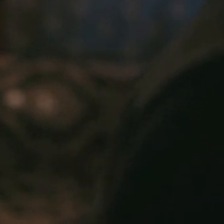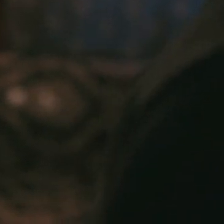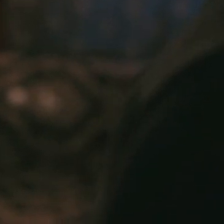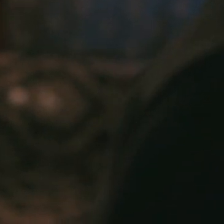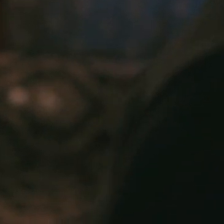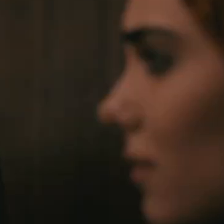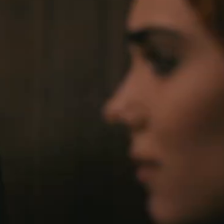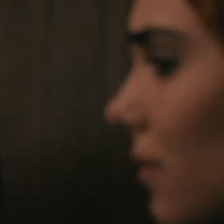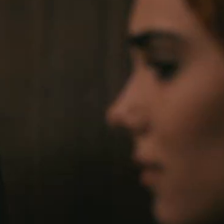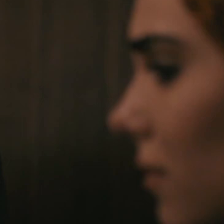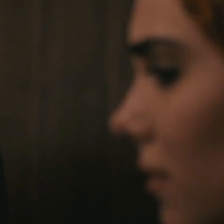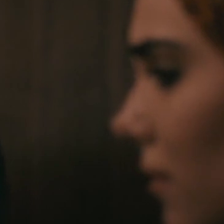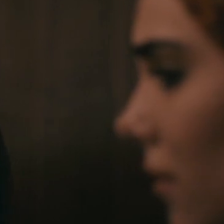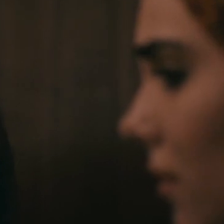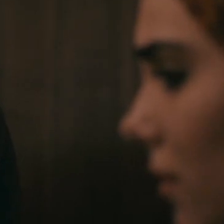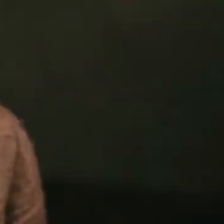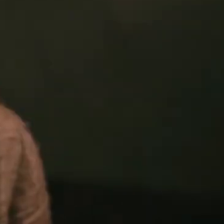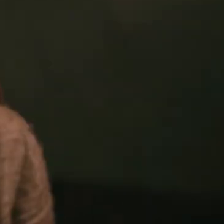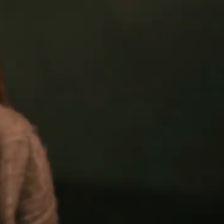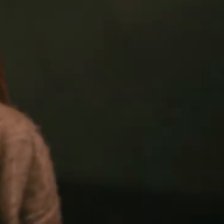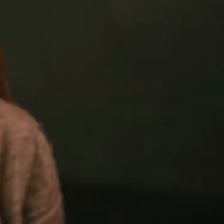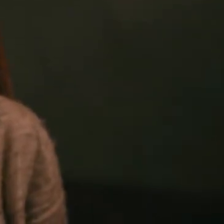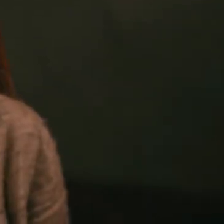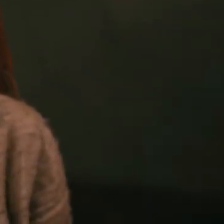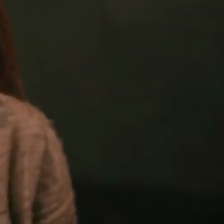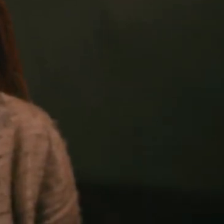çevirip gözlerini Mehmet'e dikti.